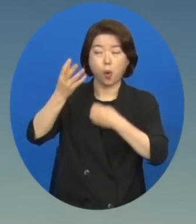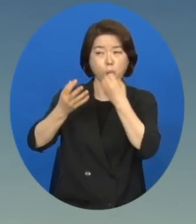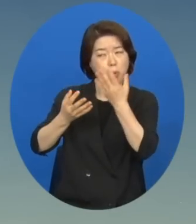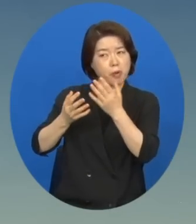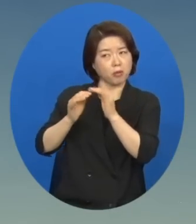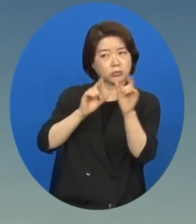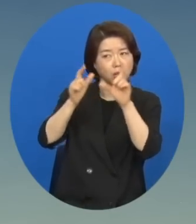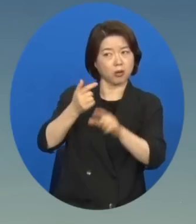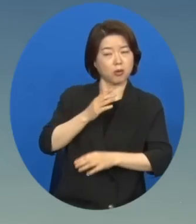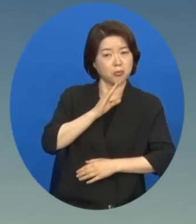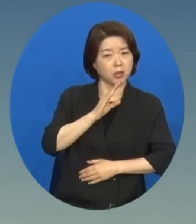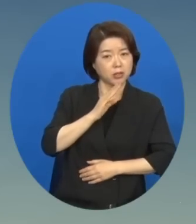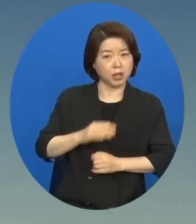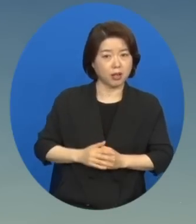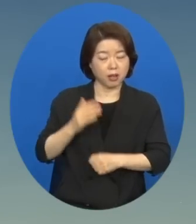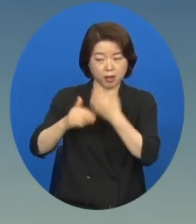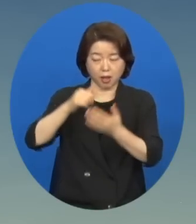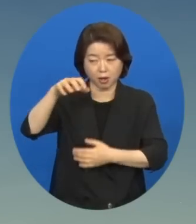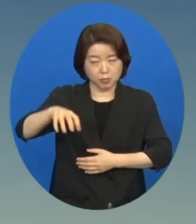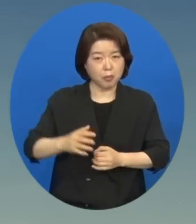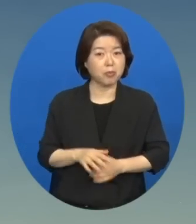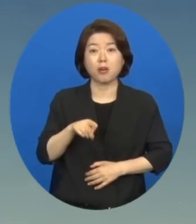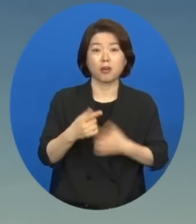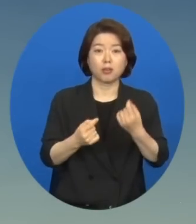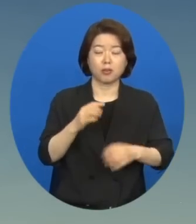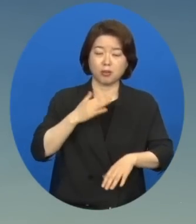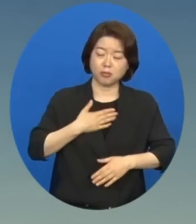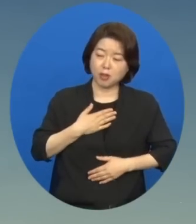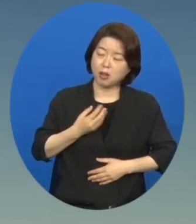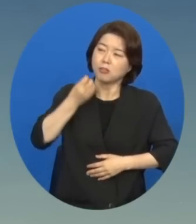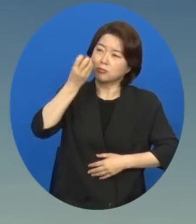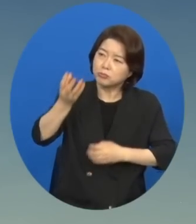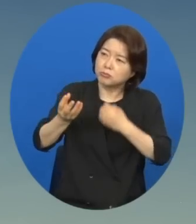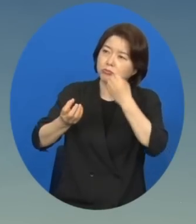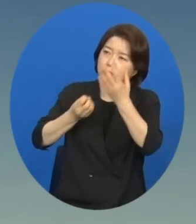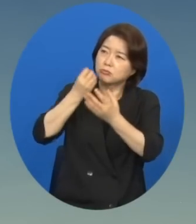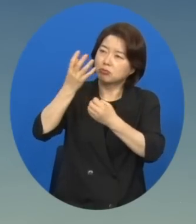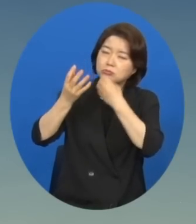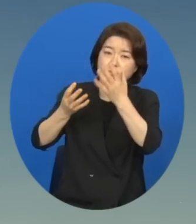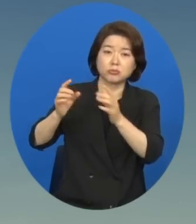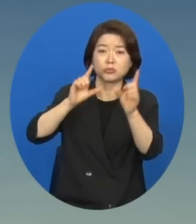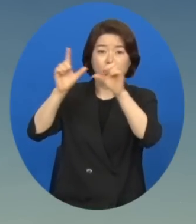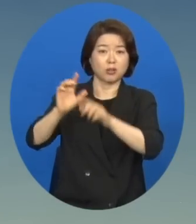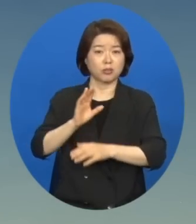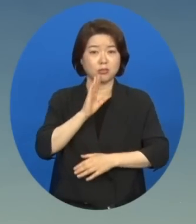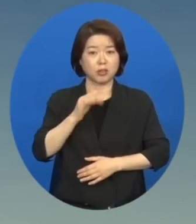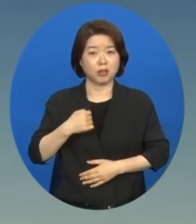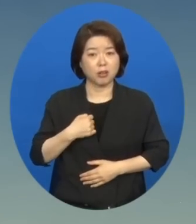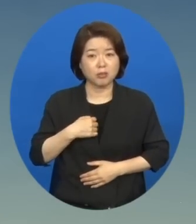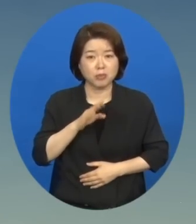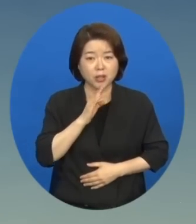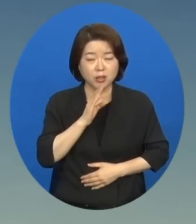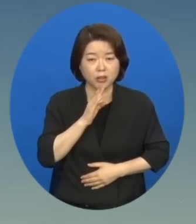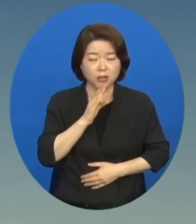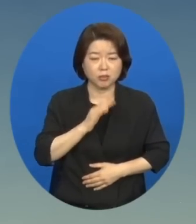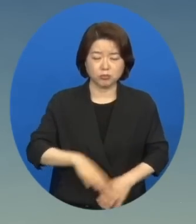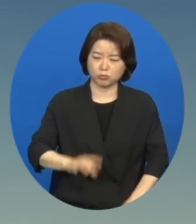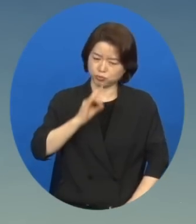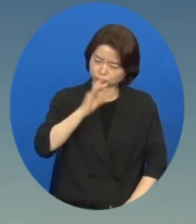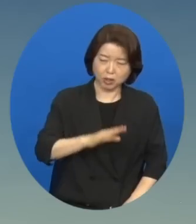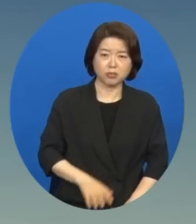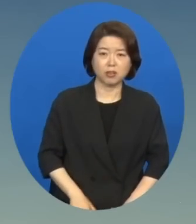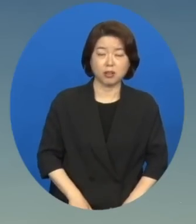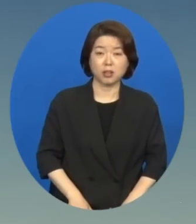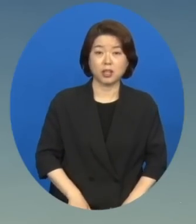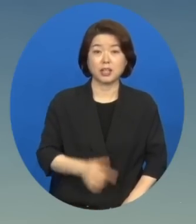사는데 하나님 앞에 그렇게 나의 말을 다 드러내놓고 사는데 그래도 안 되던데, 이런